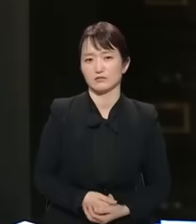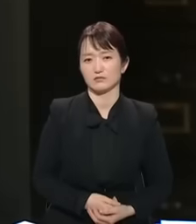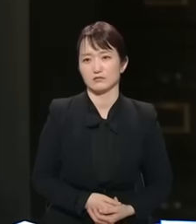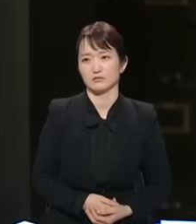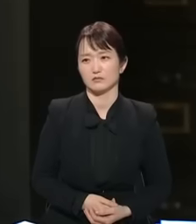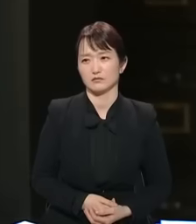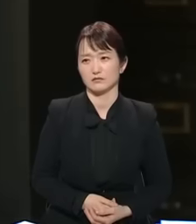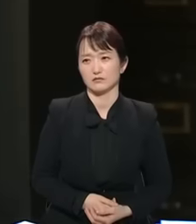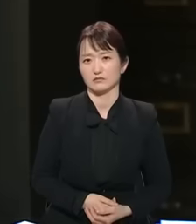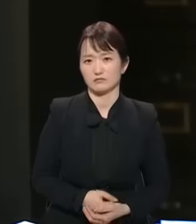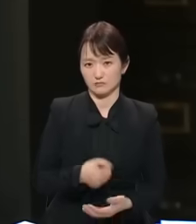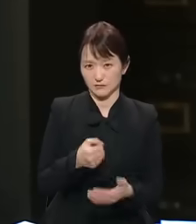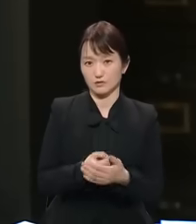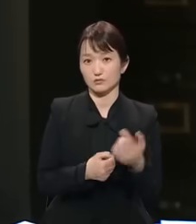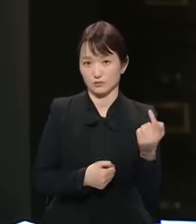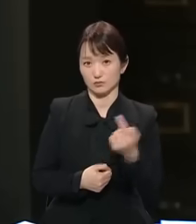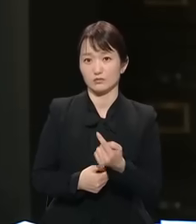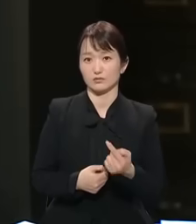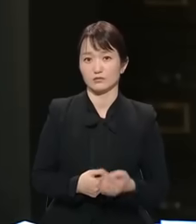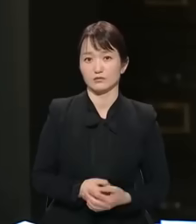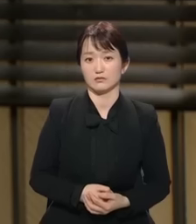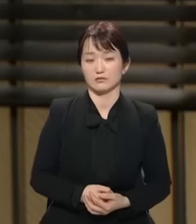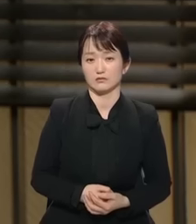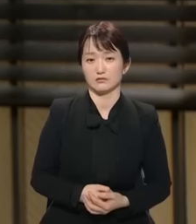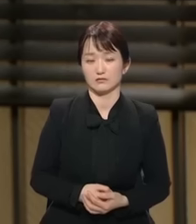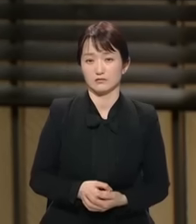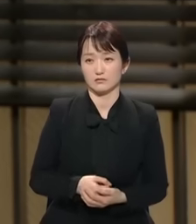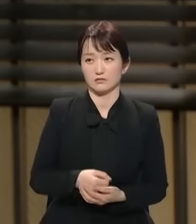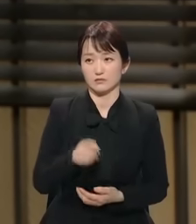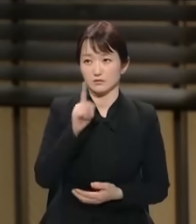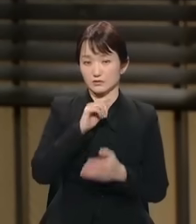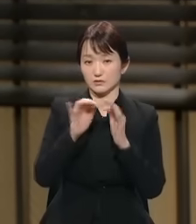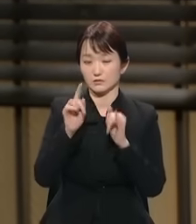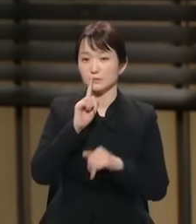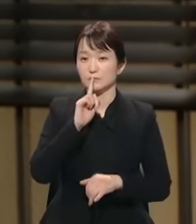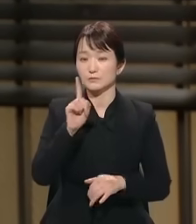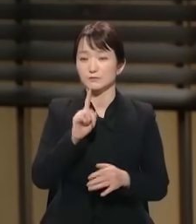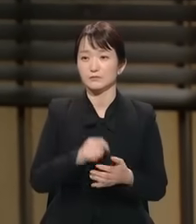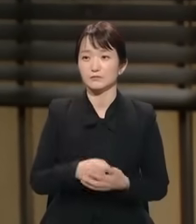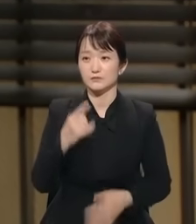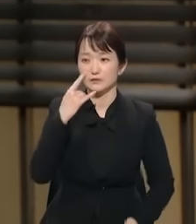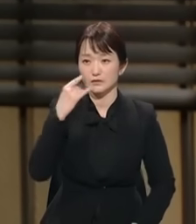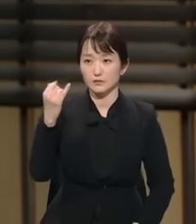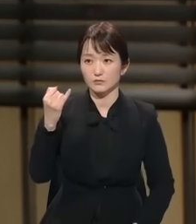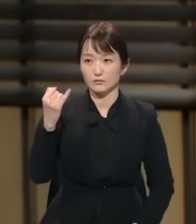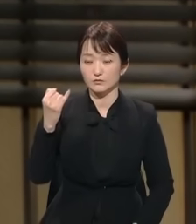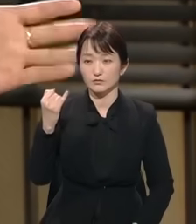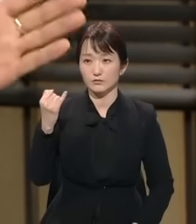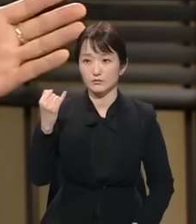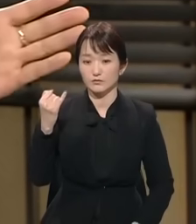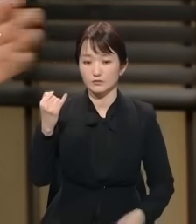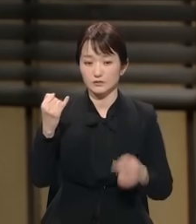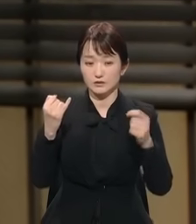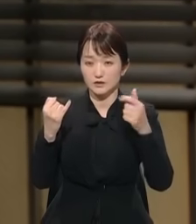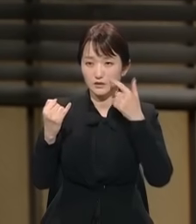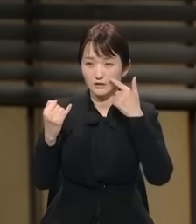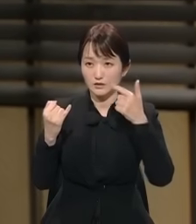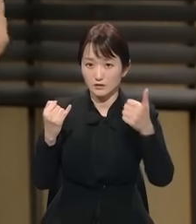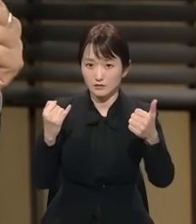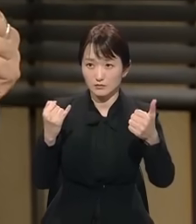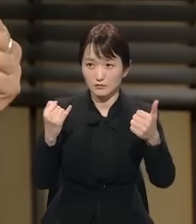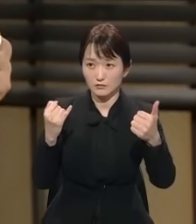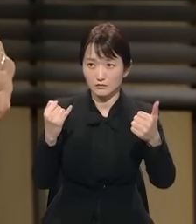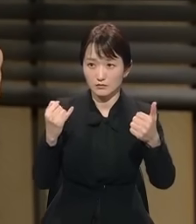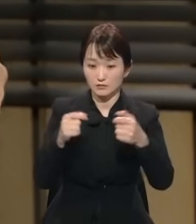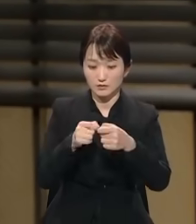이건 뭐 작정하고 온 거잖아요, 지금. 그렇습니다. 이 제보자 말에 따르면 어머니하고 이 제보자 측, 어머니 측하고 이제 작은아버지하고 차로 한